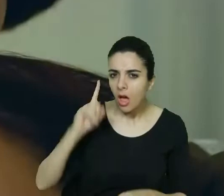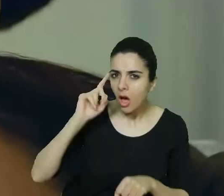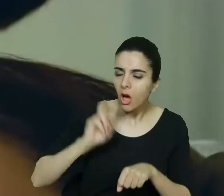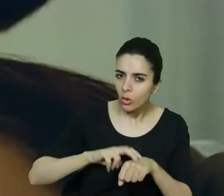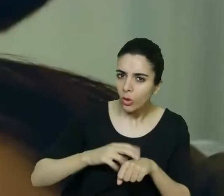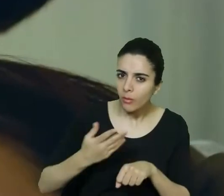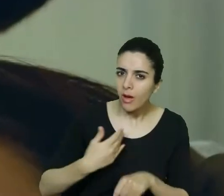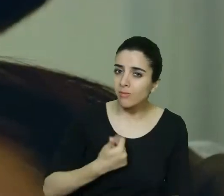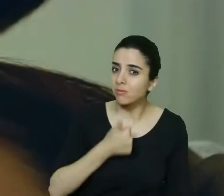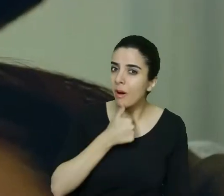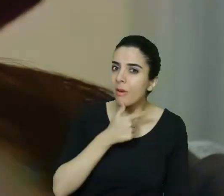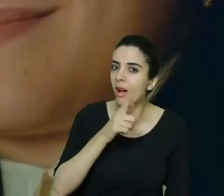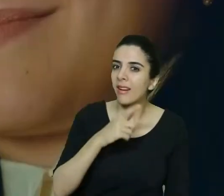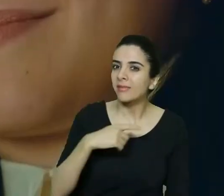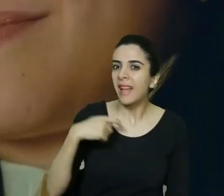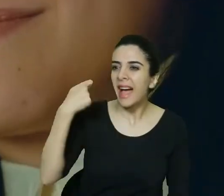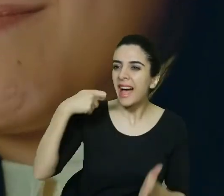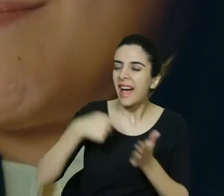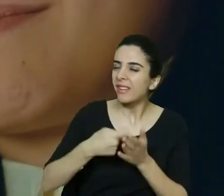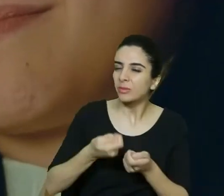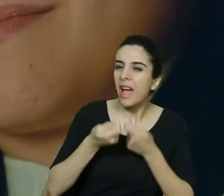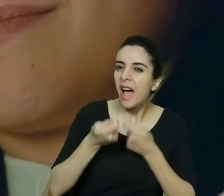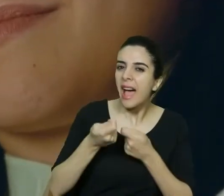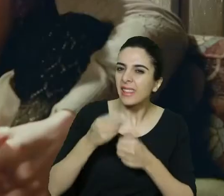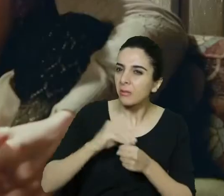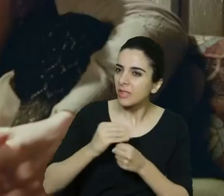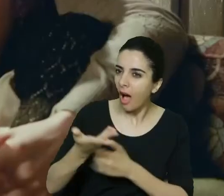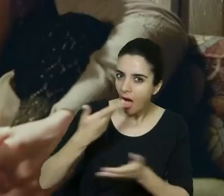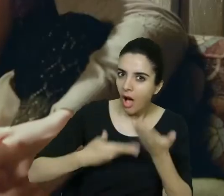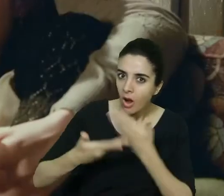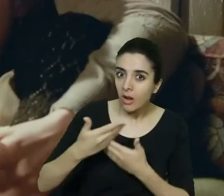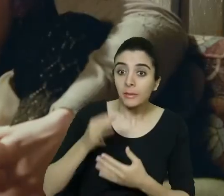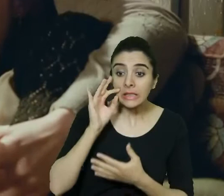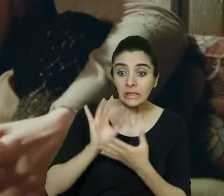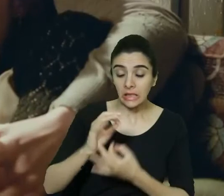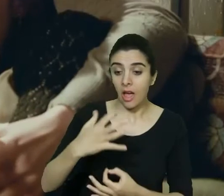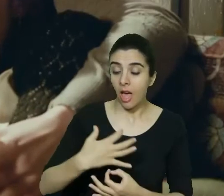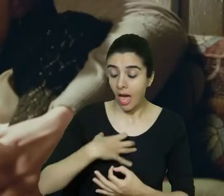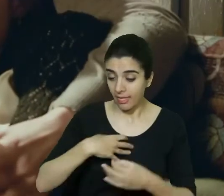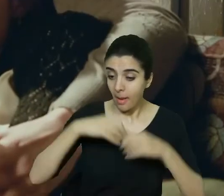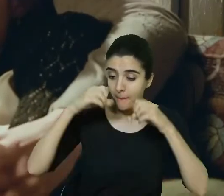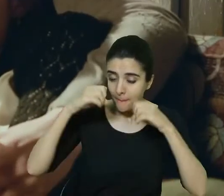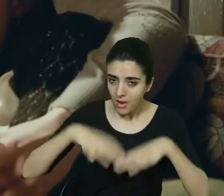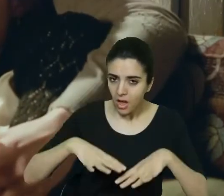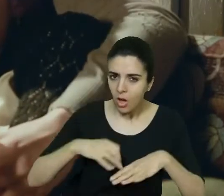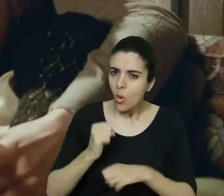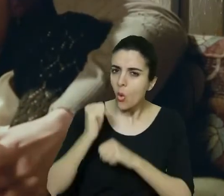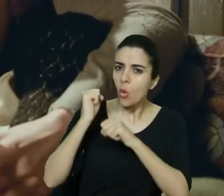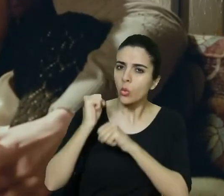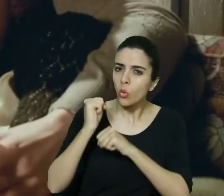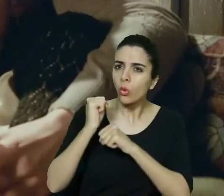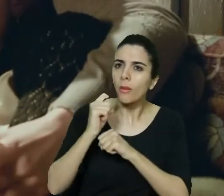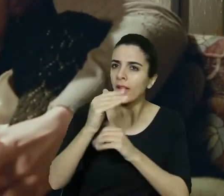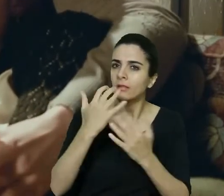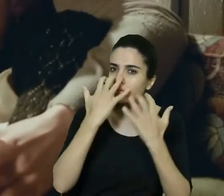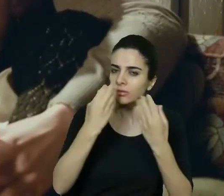musun? Babam İstanbul'da hafızlık eğitimi aldı dönümü anlatırken. Eğer insan kendini bırakırsa tüm yükünü taşır İstanbul